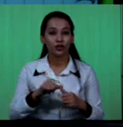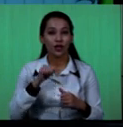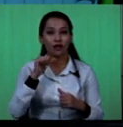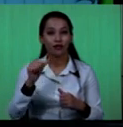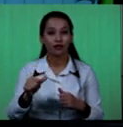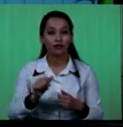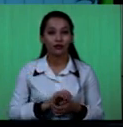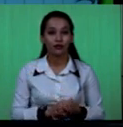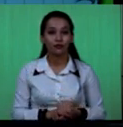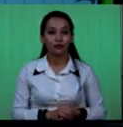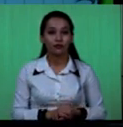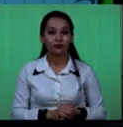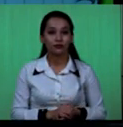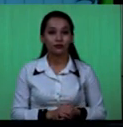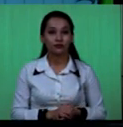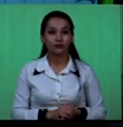turibdi.